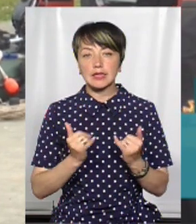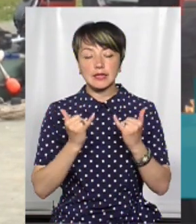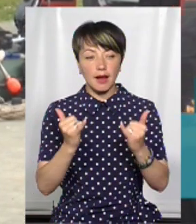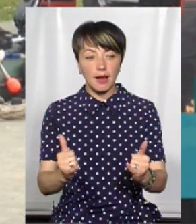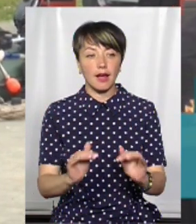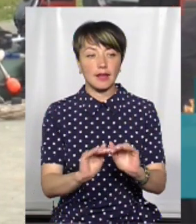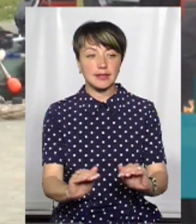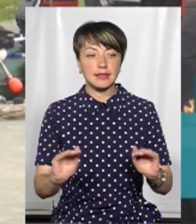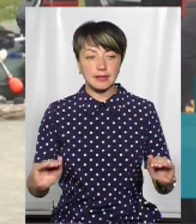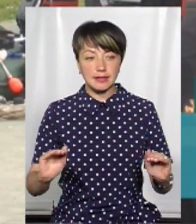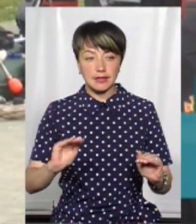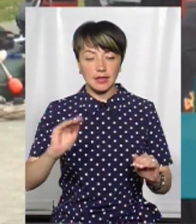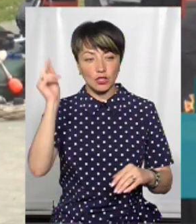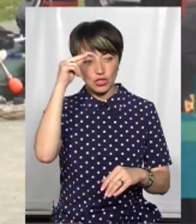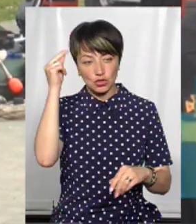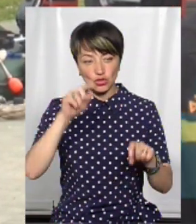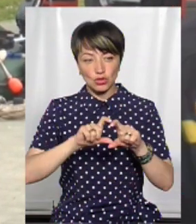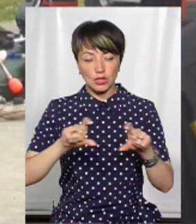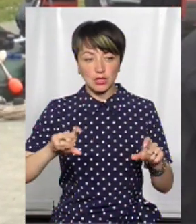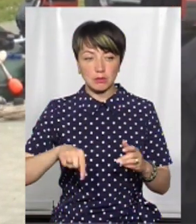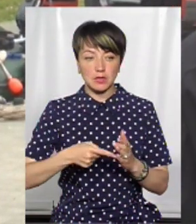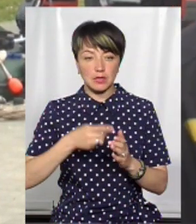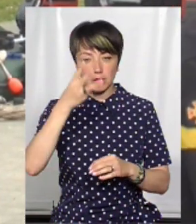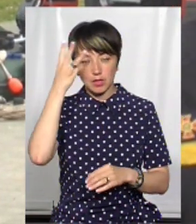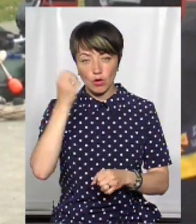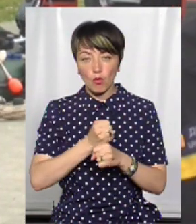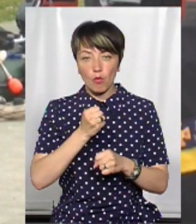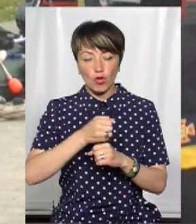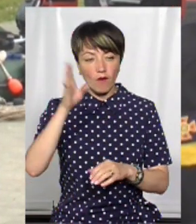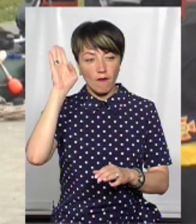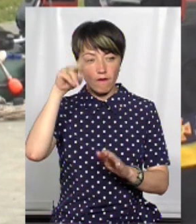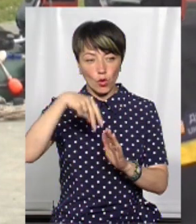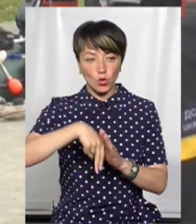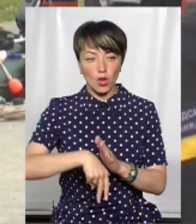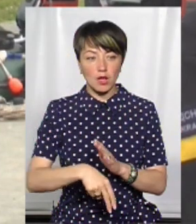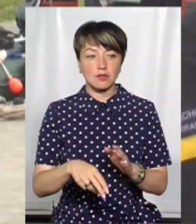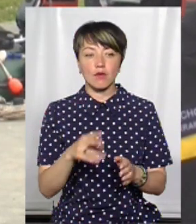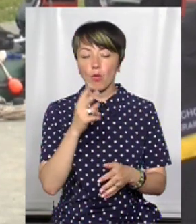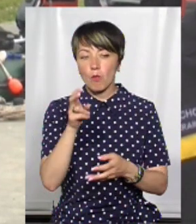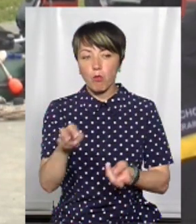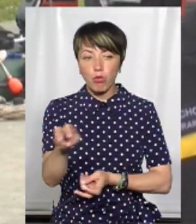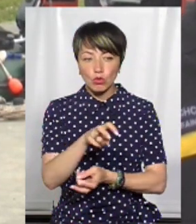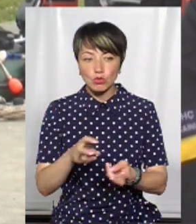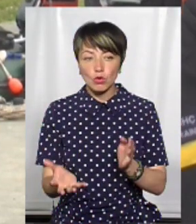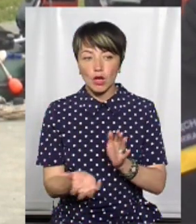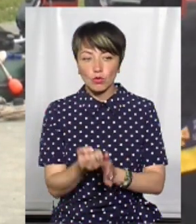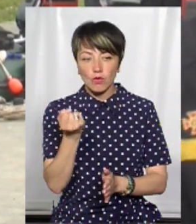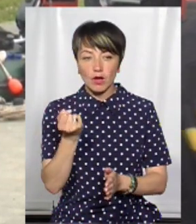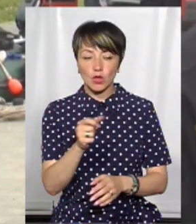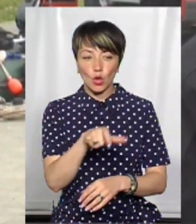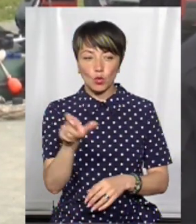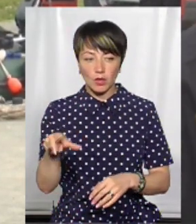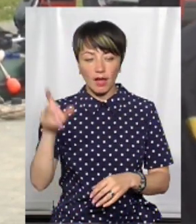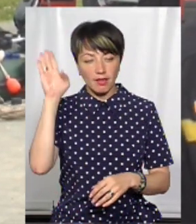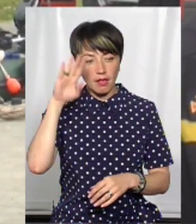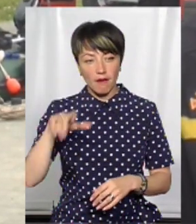учням хмельницьких міських шкіл роботи водолазів по пошуку і рятуванню людей на воді. Також будуть